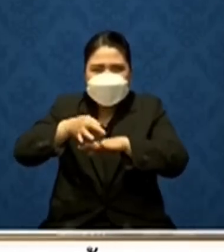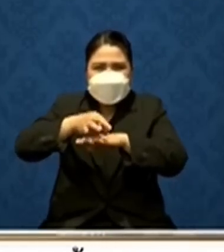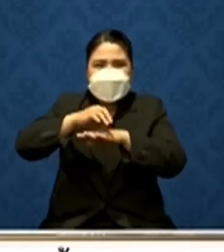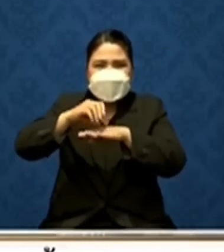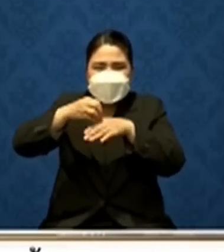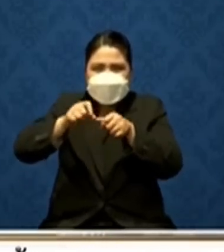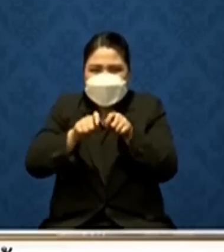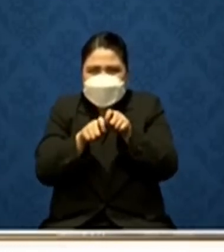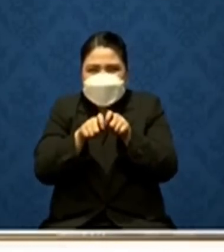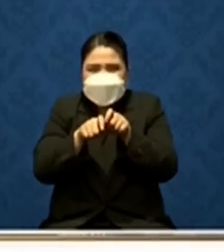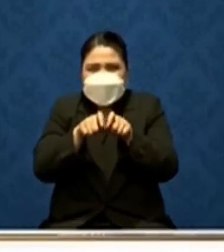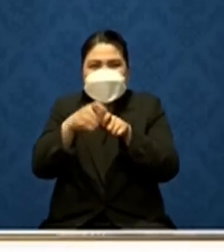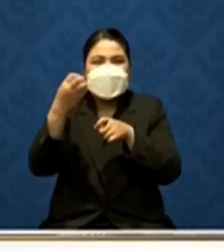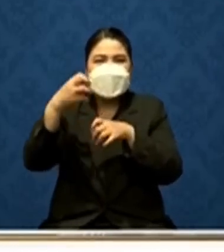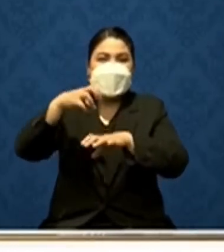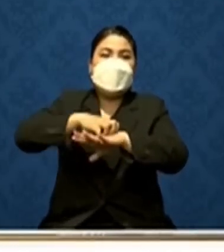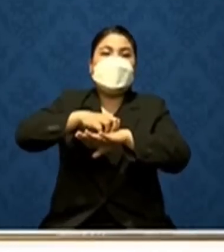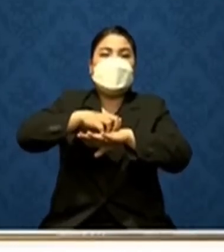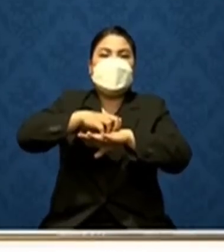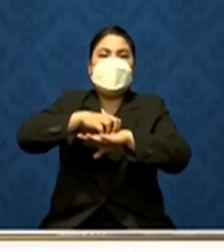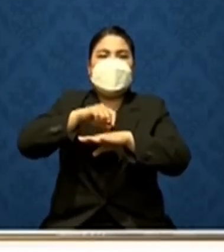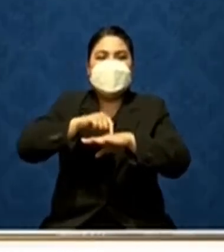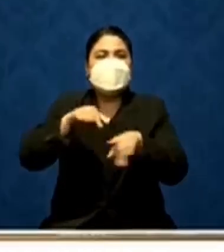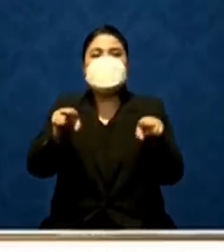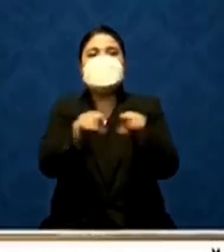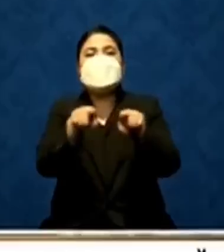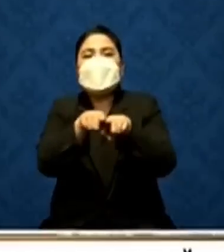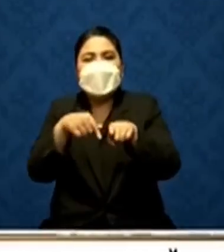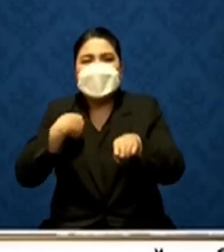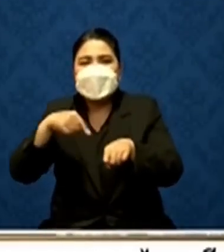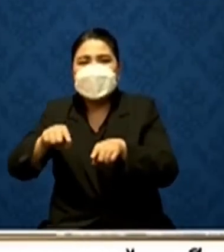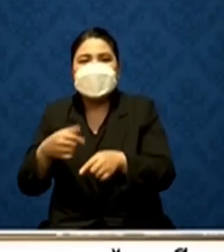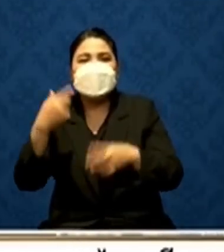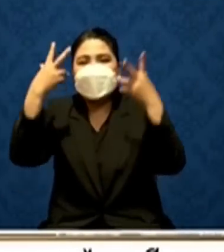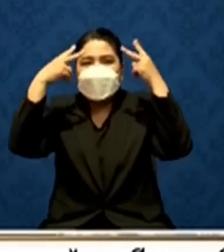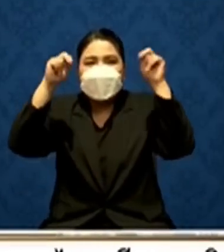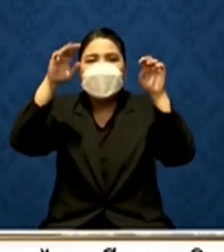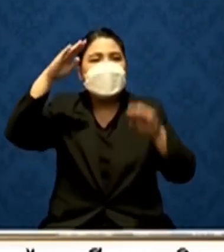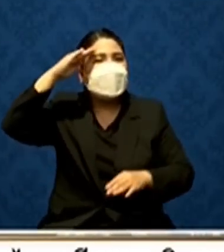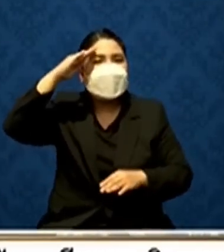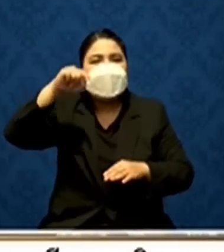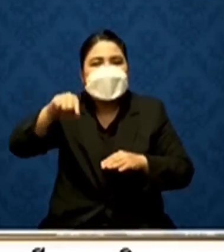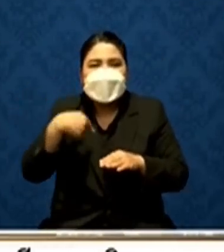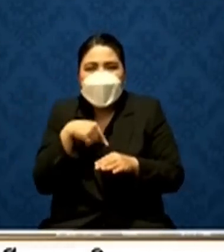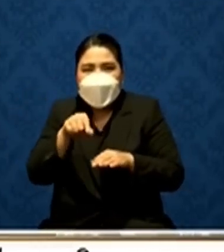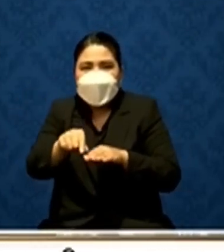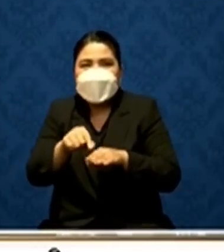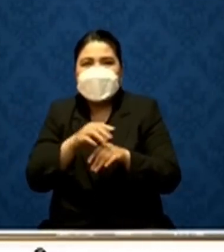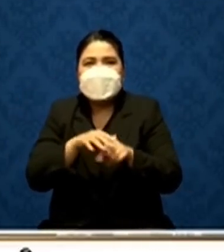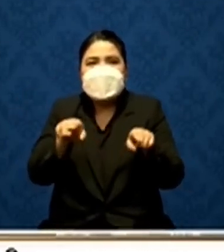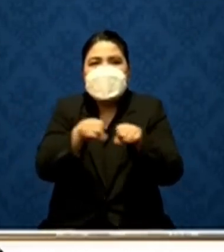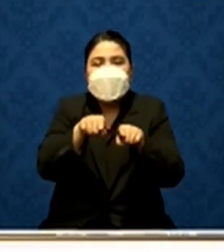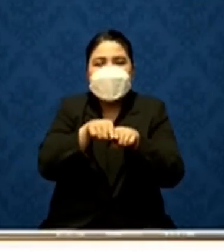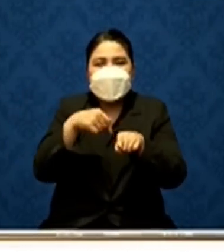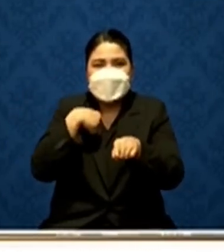ร่วมกับคนเอกประยุทธ์จันทร์โอชาที่คอยสูบเลือดประเทศและพี่น้องประชาชนเพื่อความอิ่ม